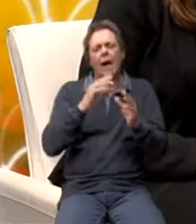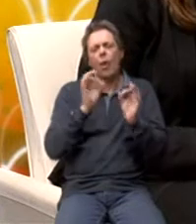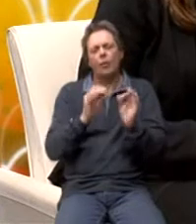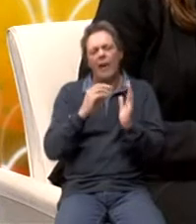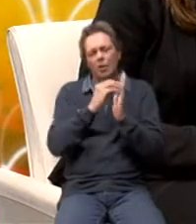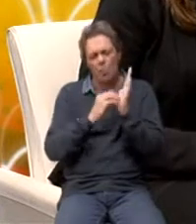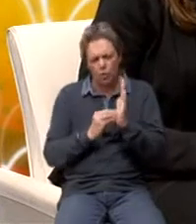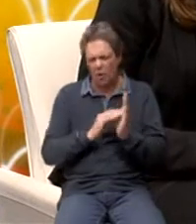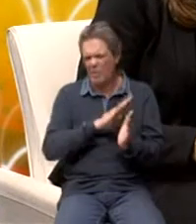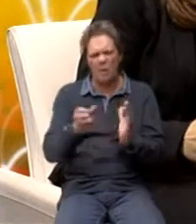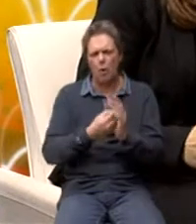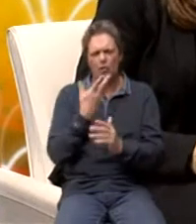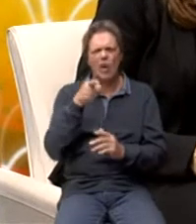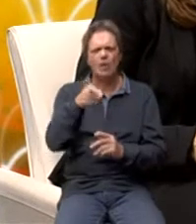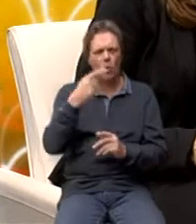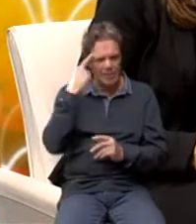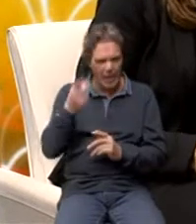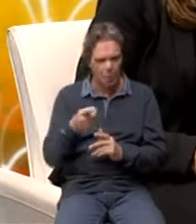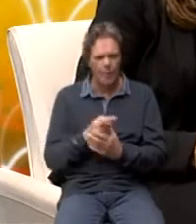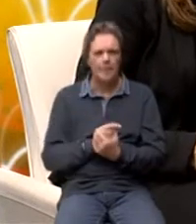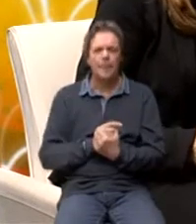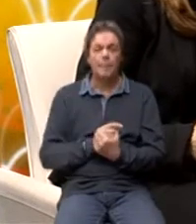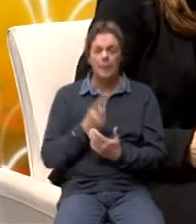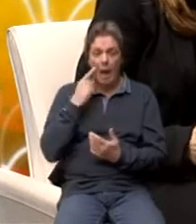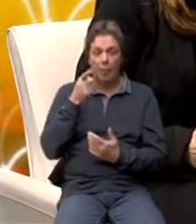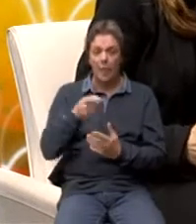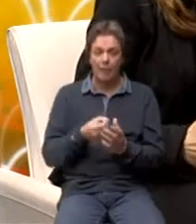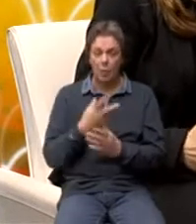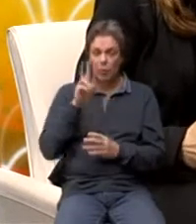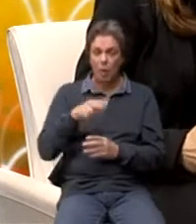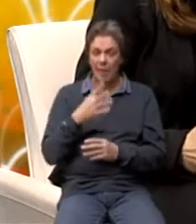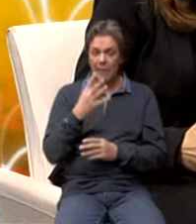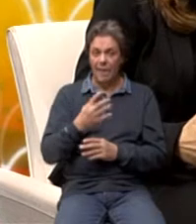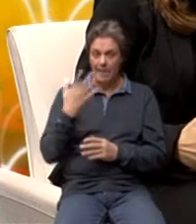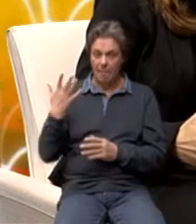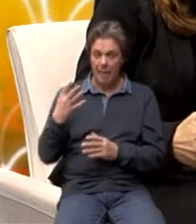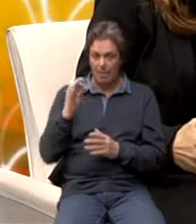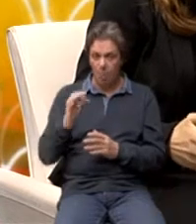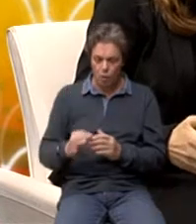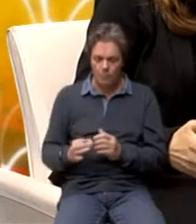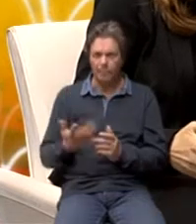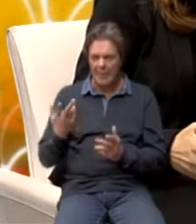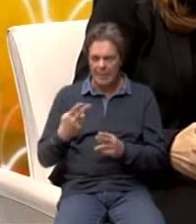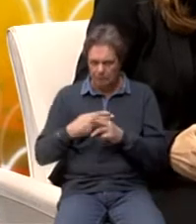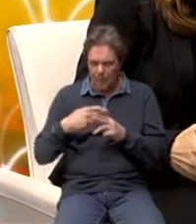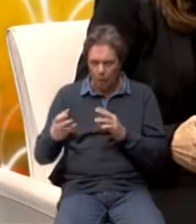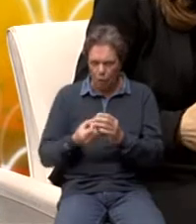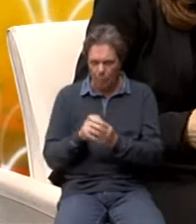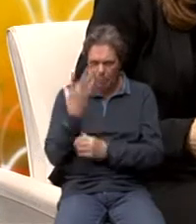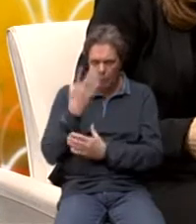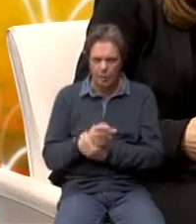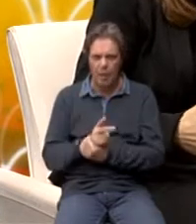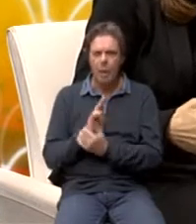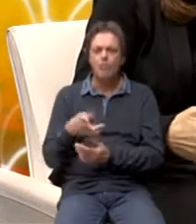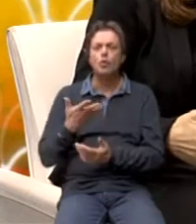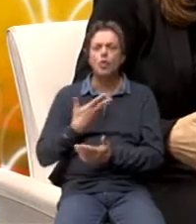znaju. Znači, samo ako je tako, takav proizvod koji ima 95% sastojaka iz ekološke proizvodnje,